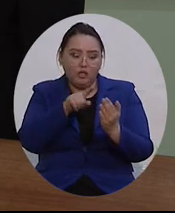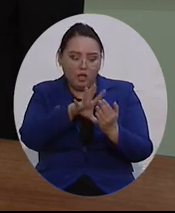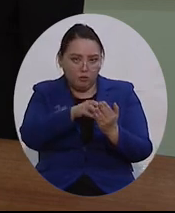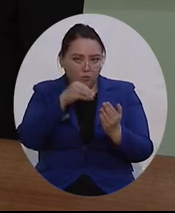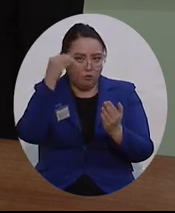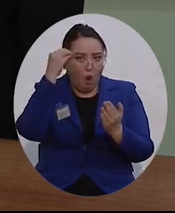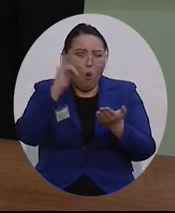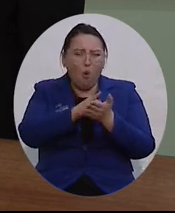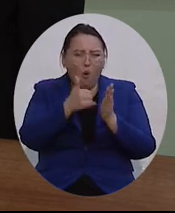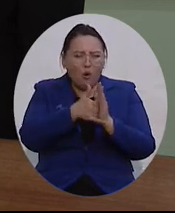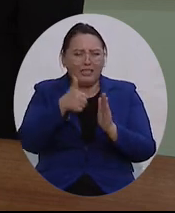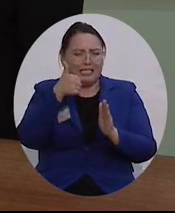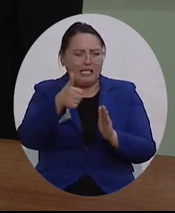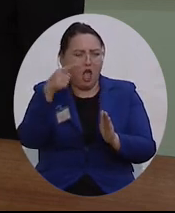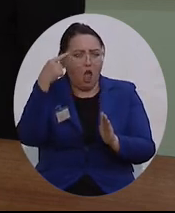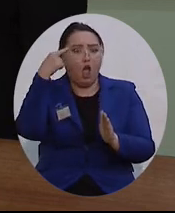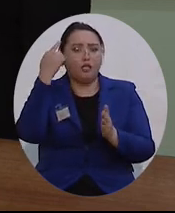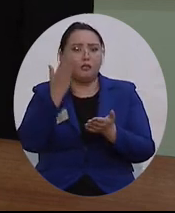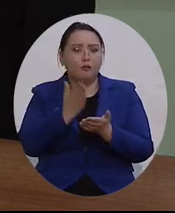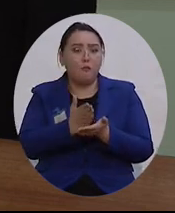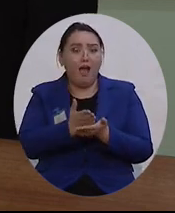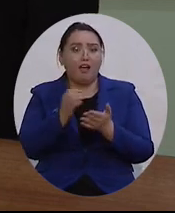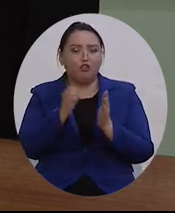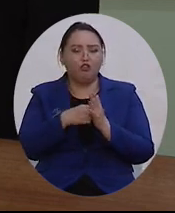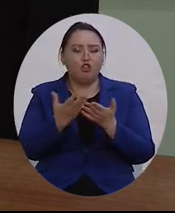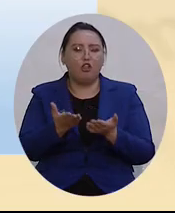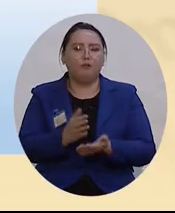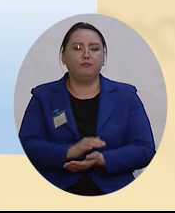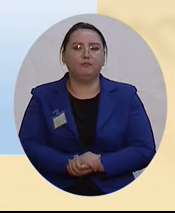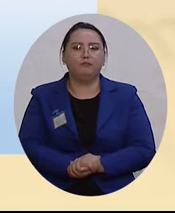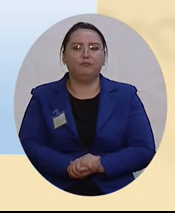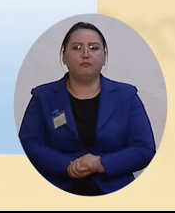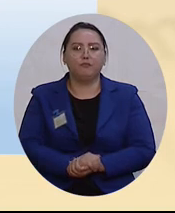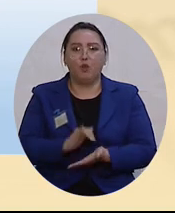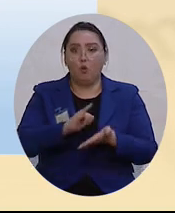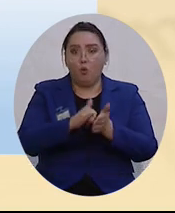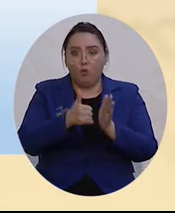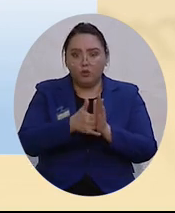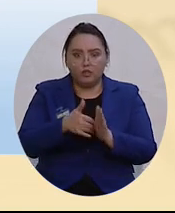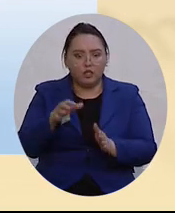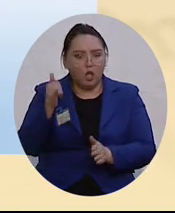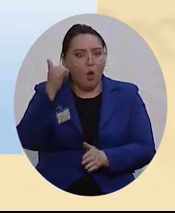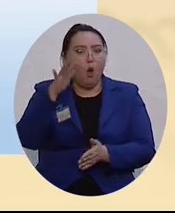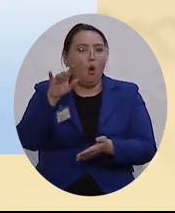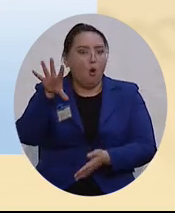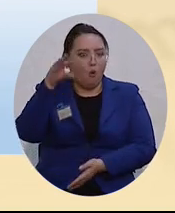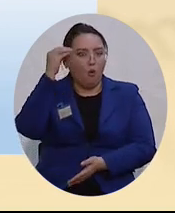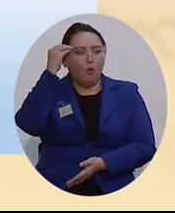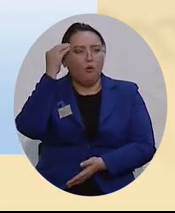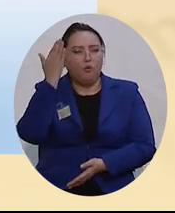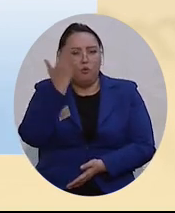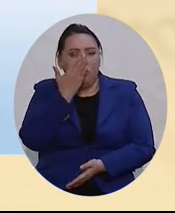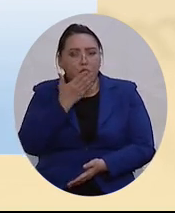бол одоо хүүхдүүдийн хувьд хамгийн чухал эзэмшүүл цохих чадвар юм аа. За утгыг нь ухаарад ойлгоод одоо унших үйлдэл сайн хийсэн